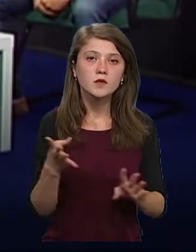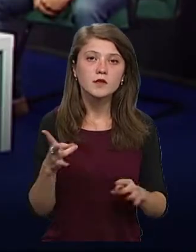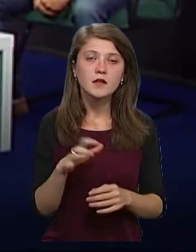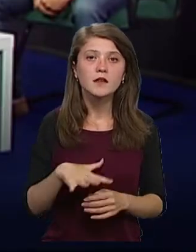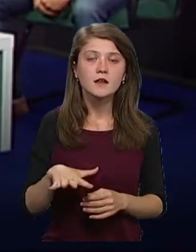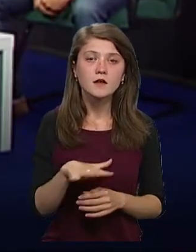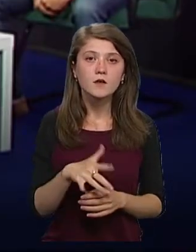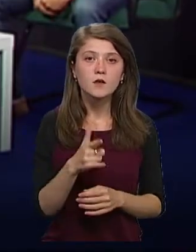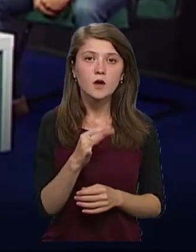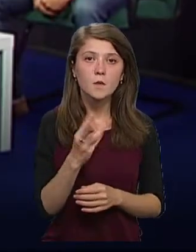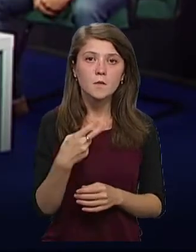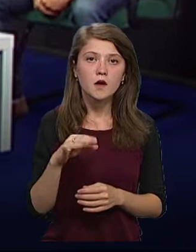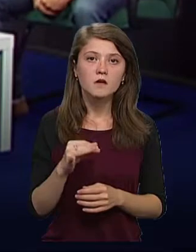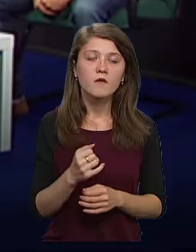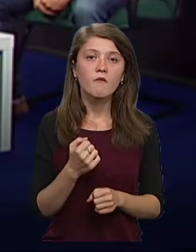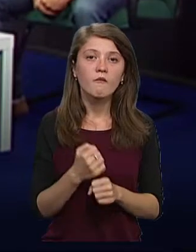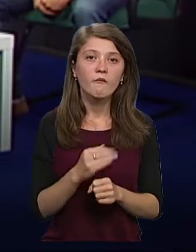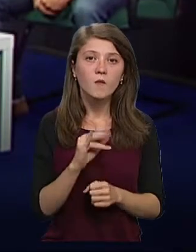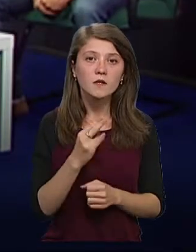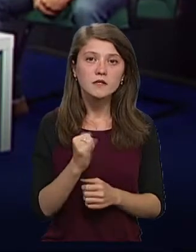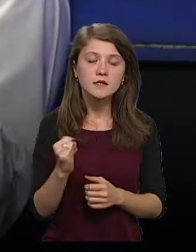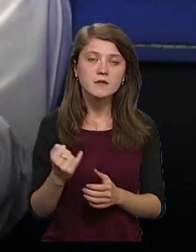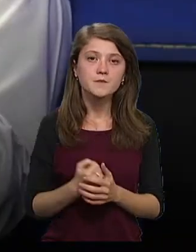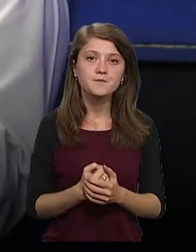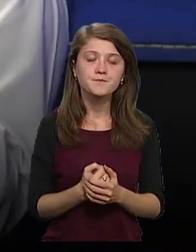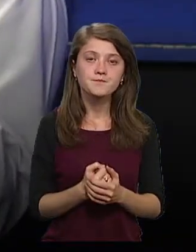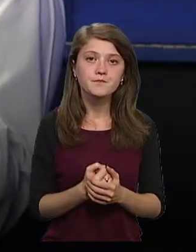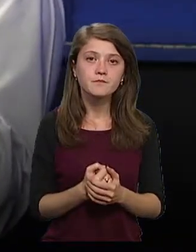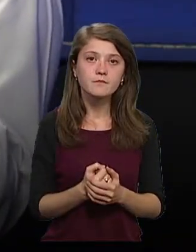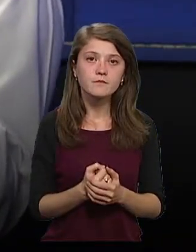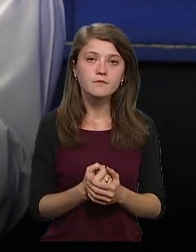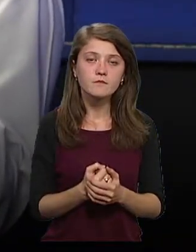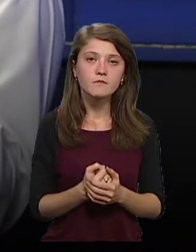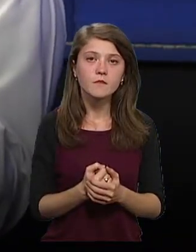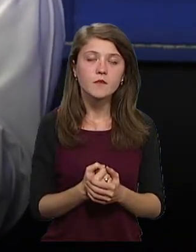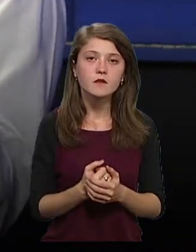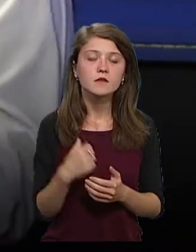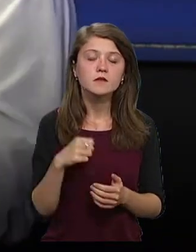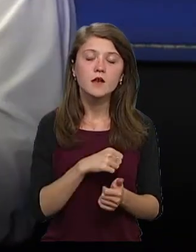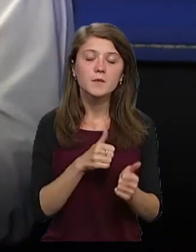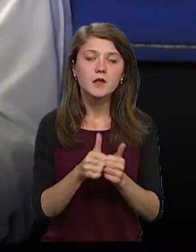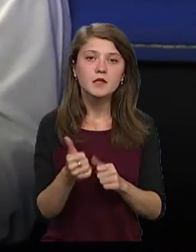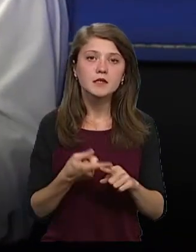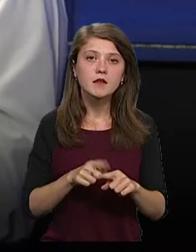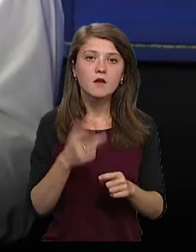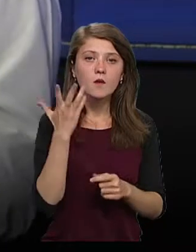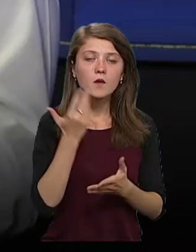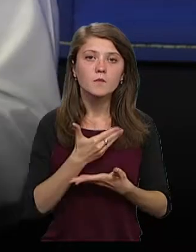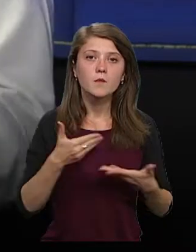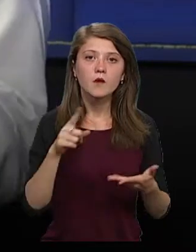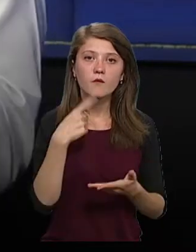громади. Функції уже укрупних районів, там набагато, вони знівельовані. Насамперед, це, коли ми